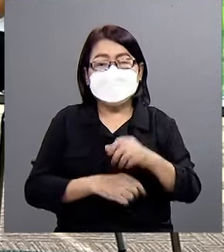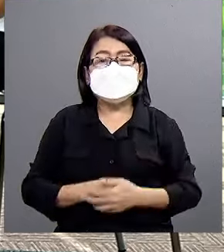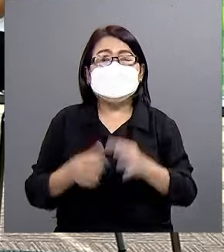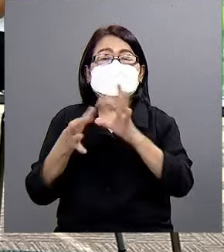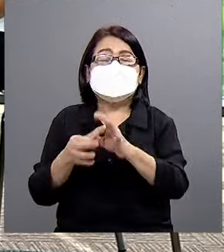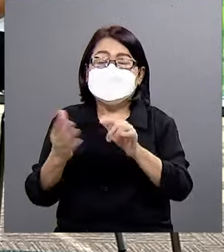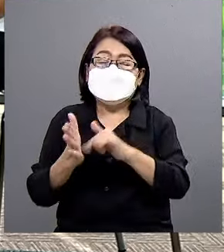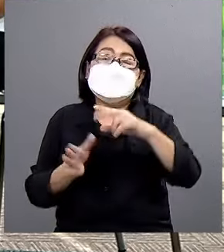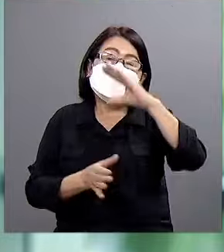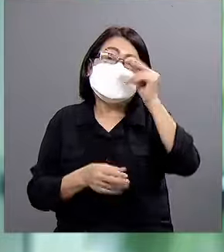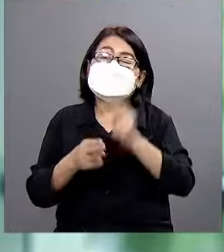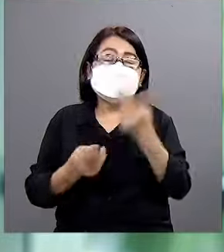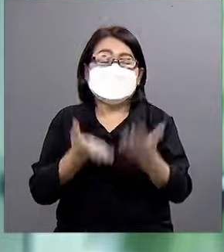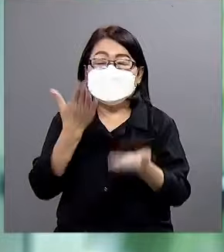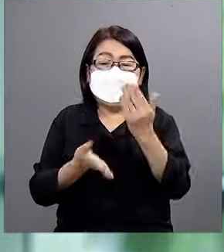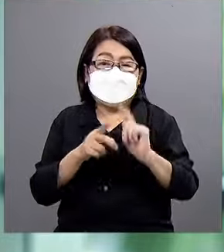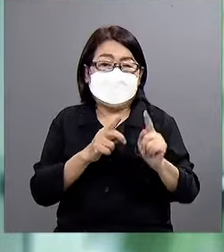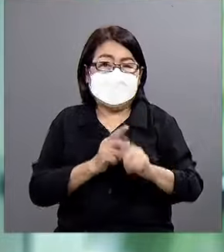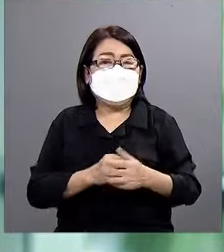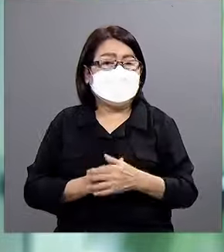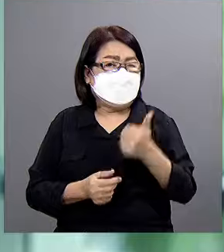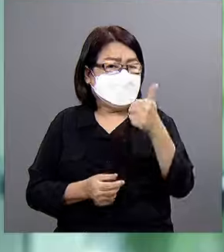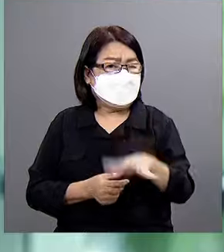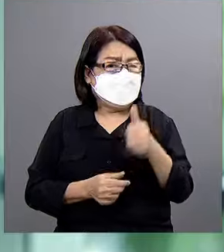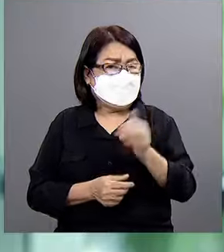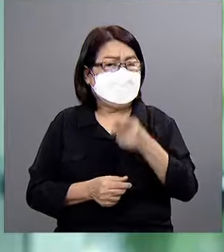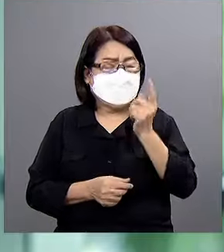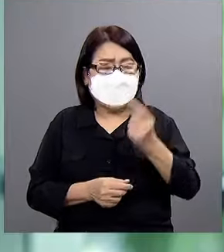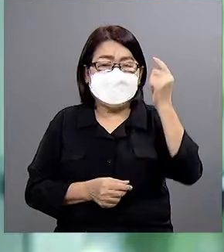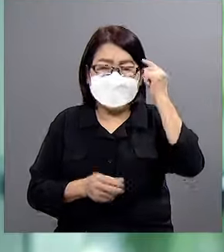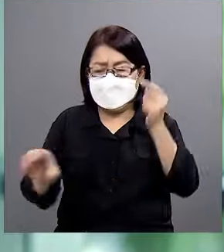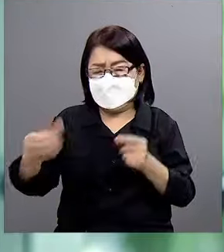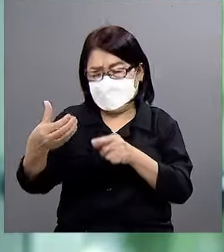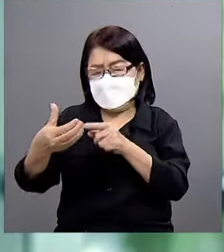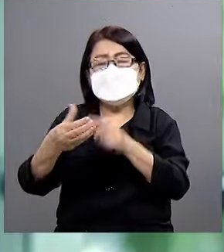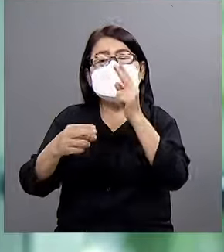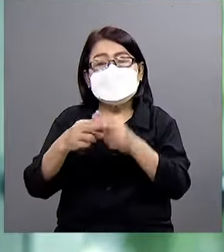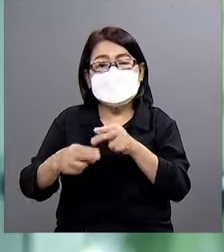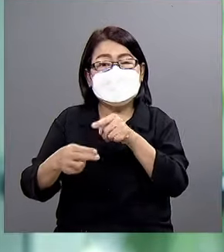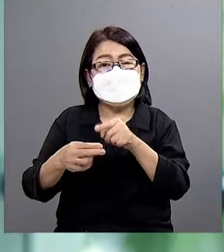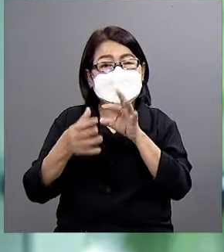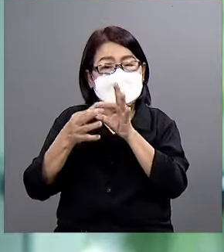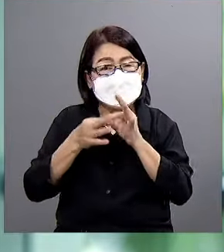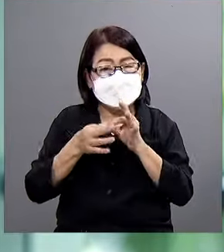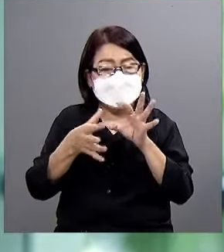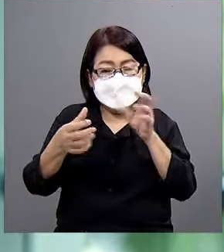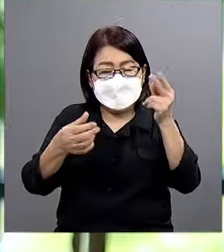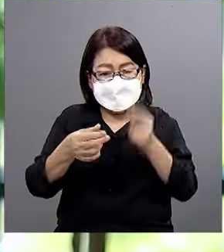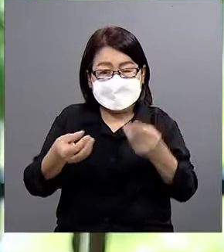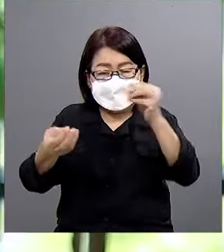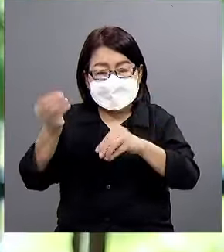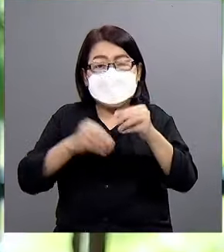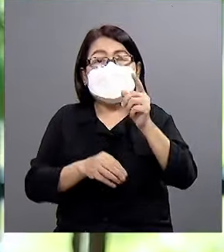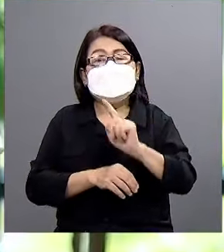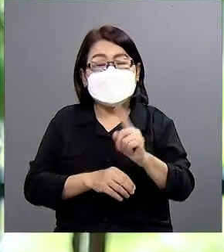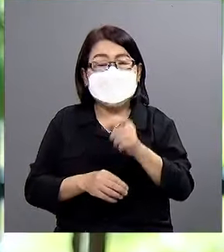นั้นเนี่ยมันจะได้ผลน้อย คือเราต้องรู้ด้วยว่ายาหอมสูตรนั้นเนี่ยเรียกว่าอะไรเขามีส่วนประกอบของอะไรบ้าง หรือว่าจำชื่อ